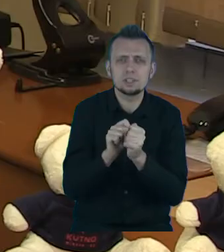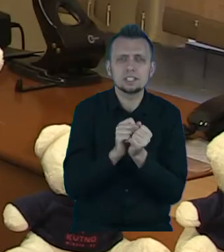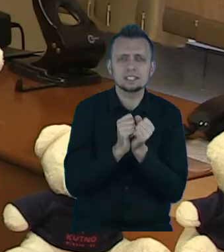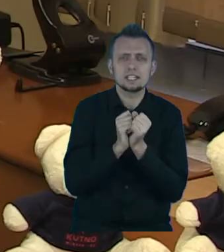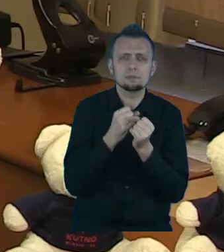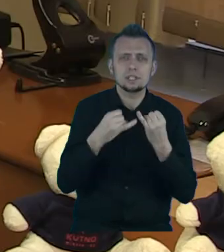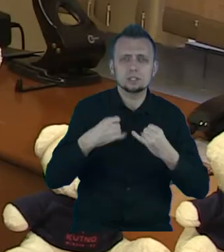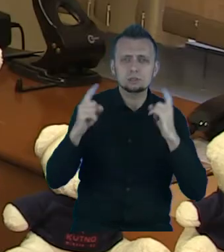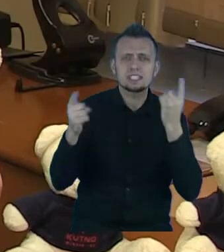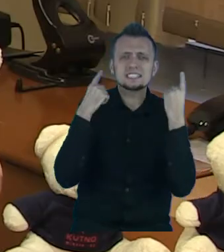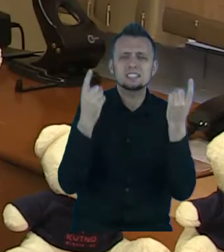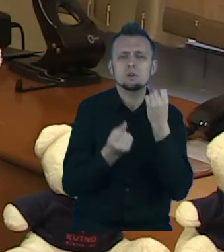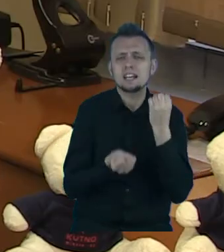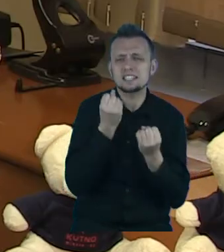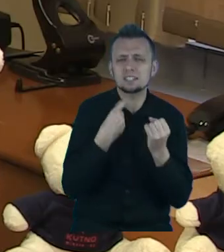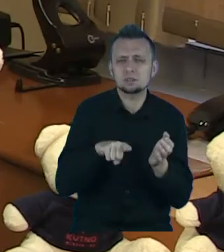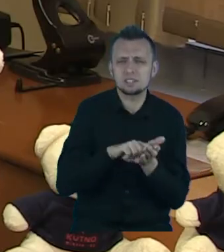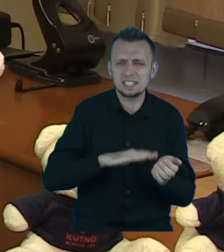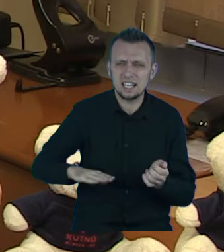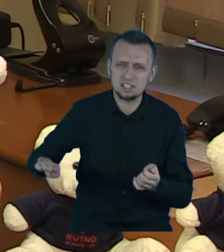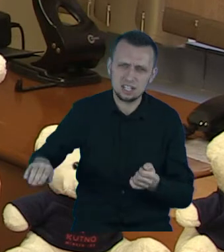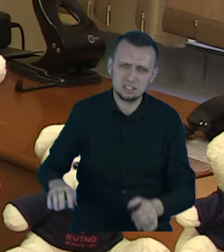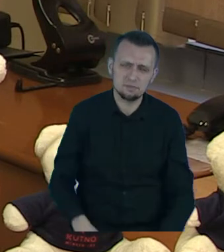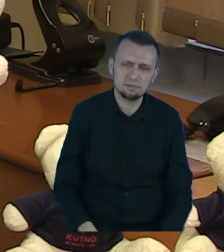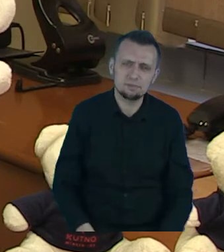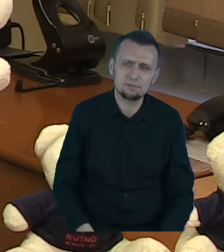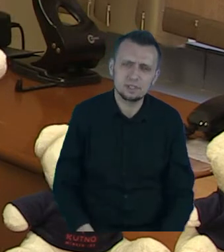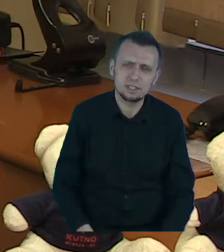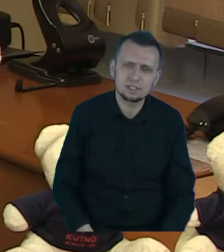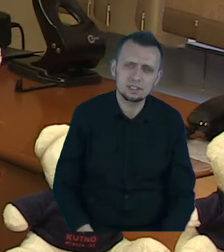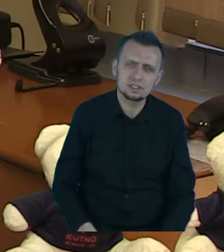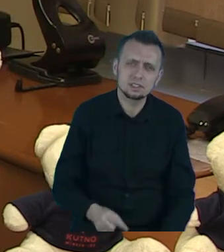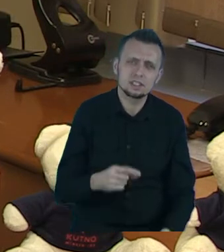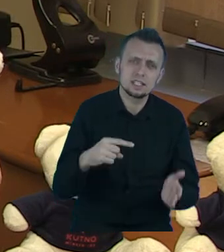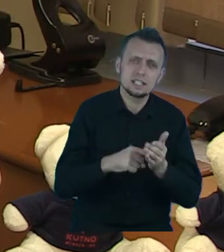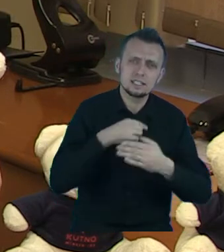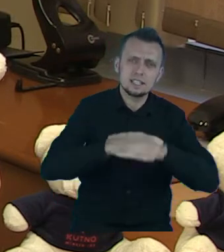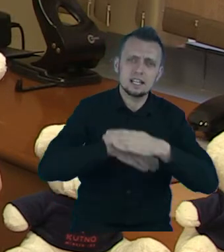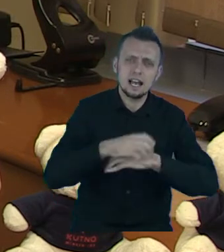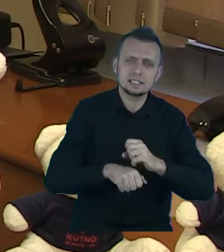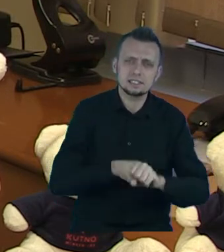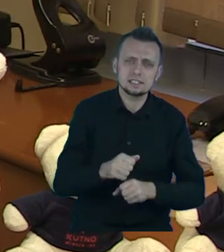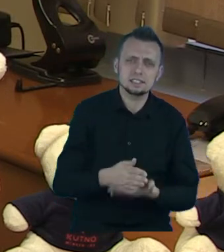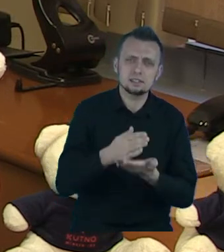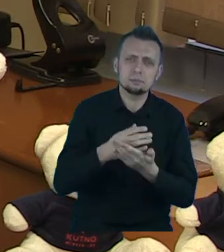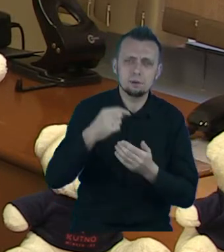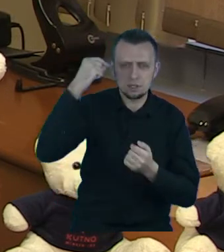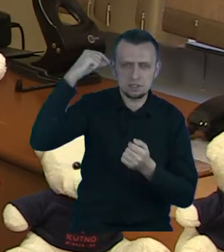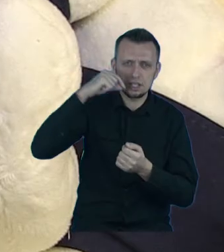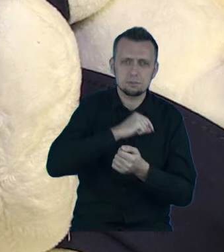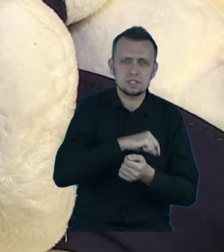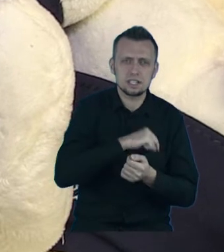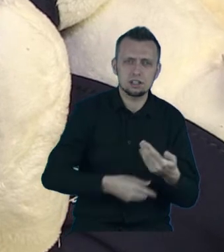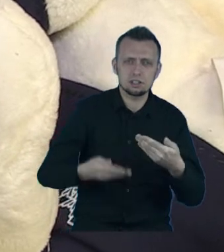dla najmłodszych, czyli dla dzieci. Celem właśnie takiej akcji jest wsparcie przede wszystkim psychologiczne, zwiększenie poczucia bezpieczeństwa